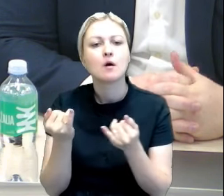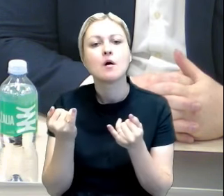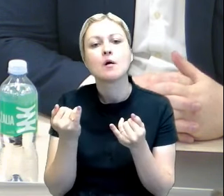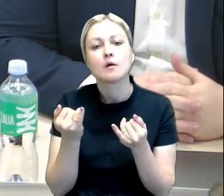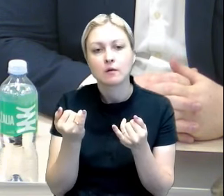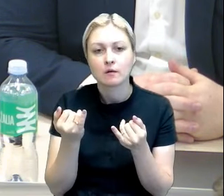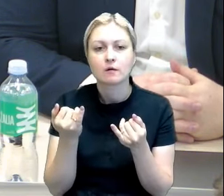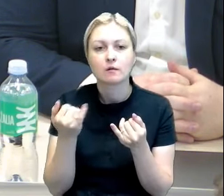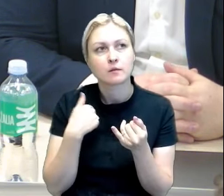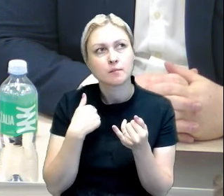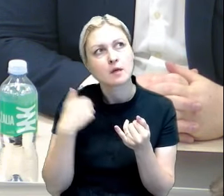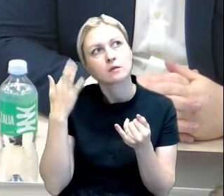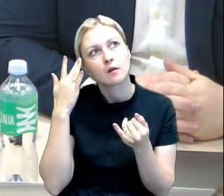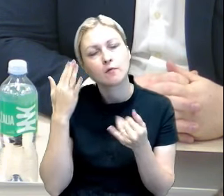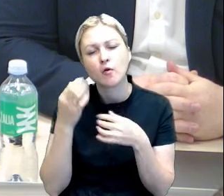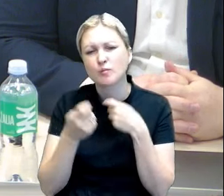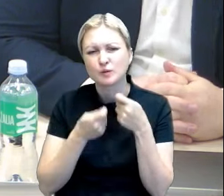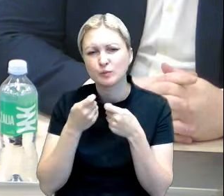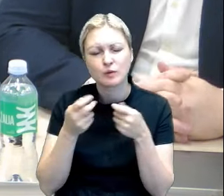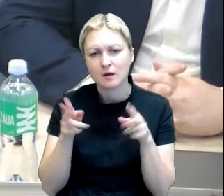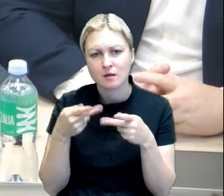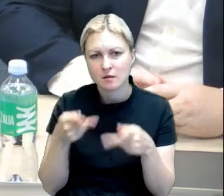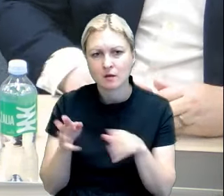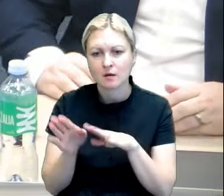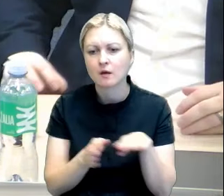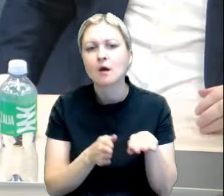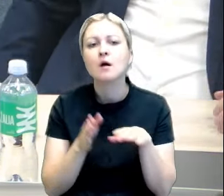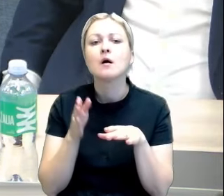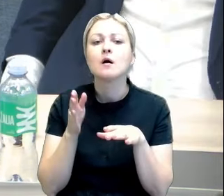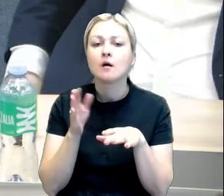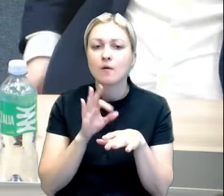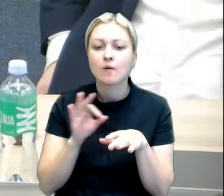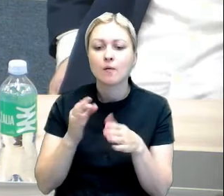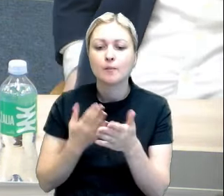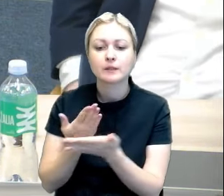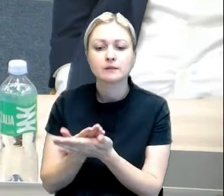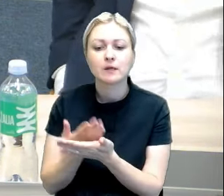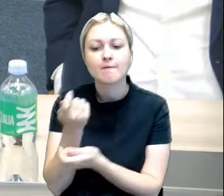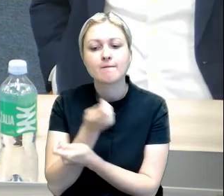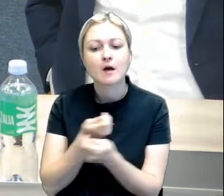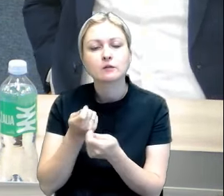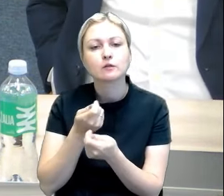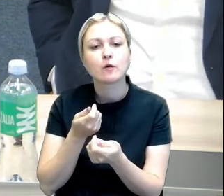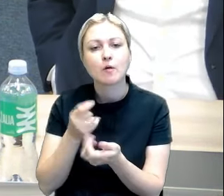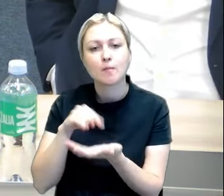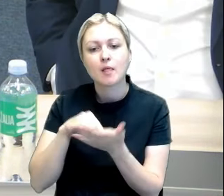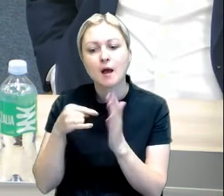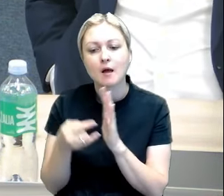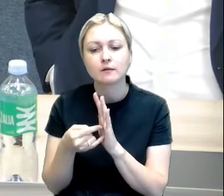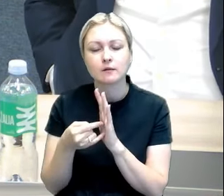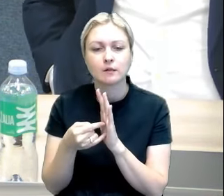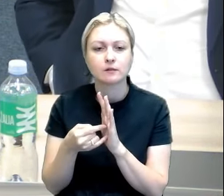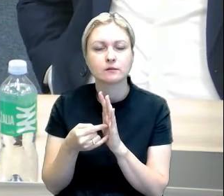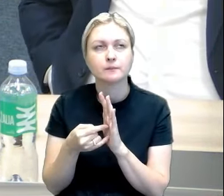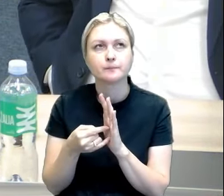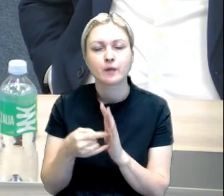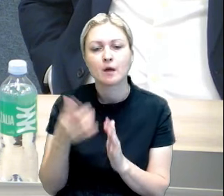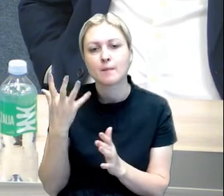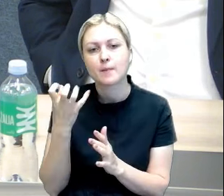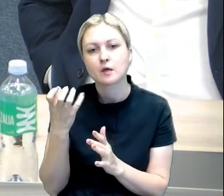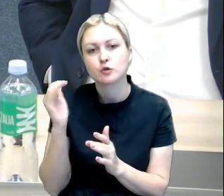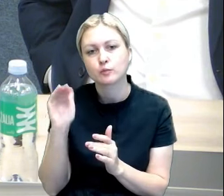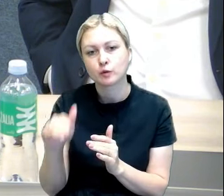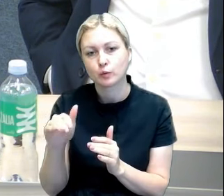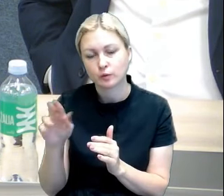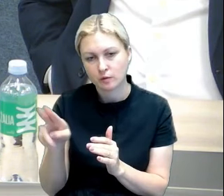neinant į detales kas buvo pristatyta kad ir verslo planas pateiktas ten virš pusė milijono investicijų planuoja klaipėdos paslaugos